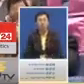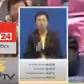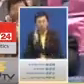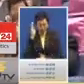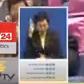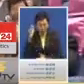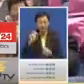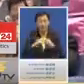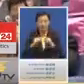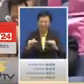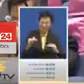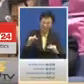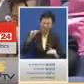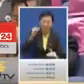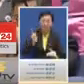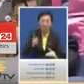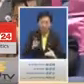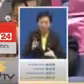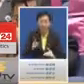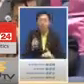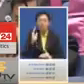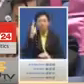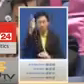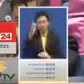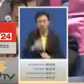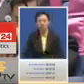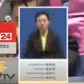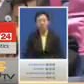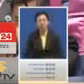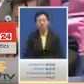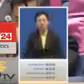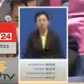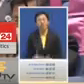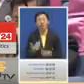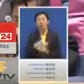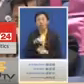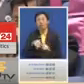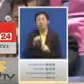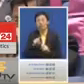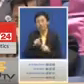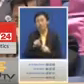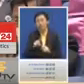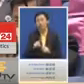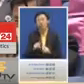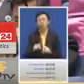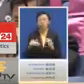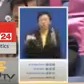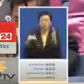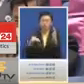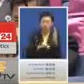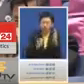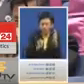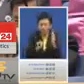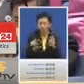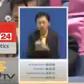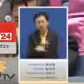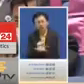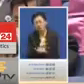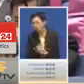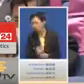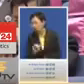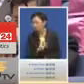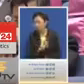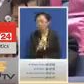แน่ในอนาคตเอาละนี่เศรษฐกิจมันเยะเศรษฐกิจมันทรุดสังคมเสื่อมเพราะอ